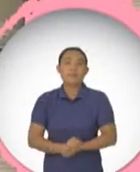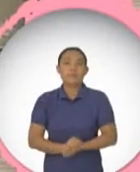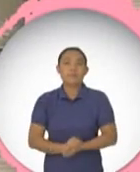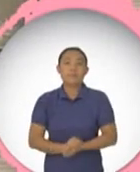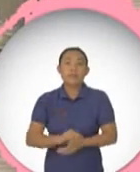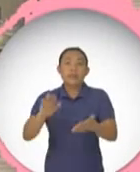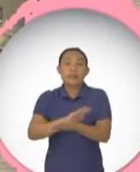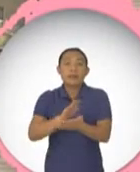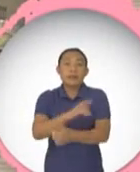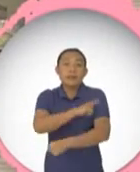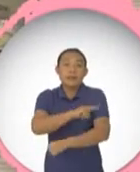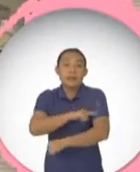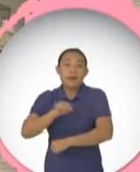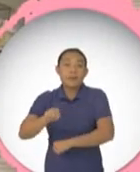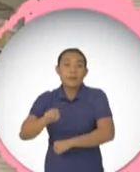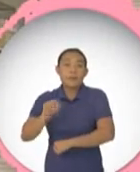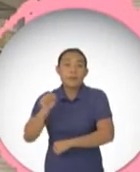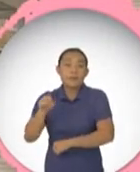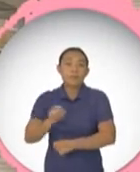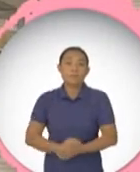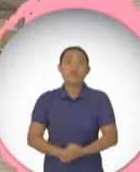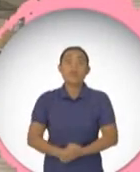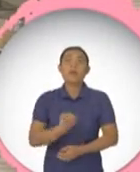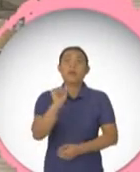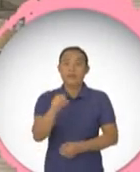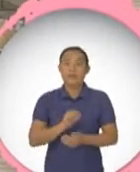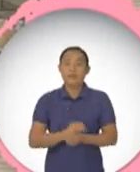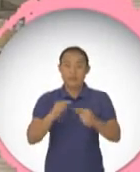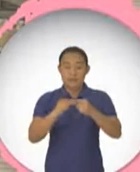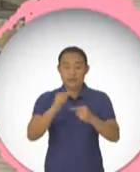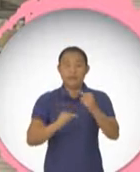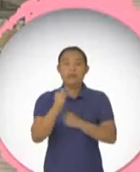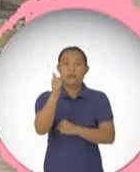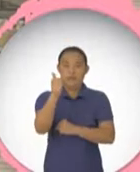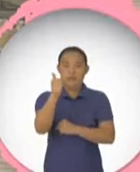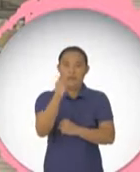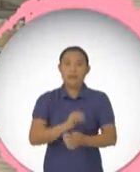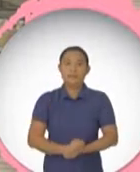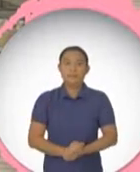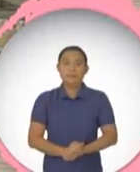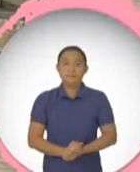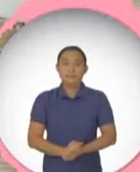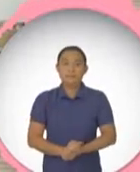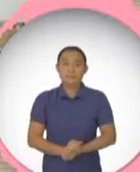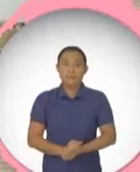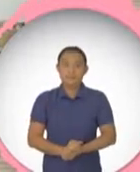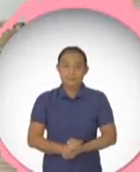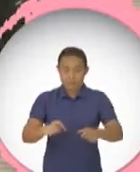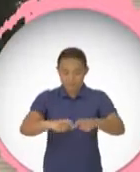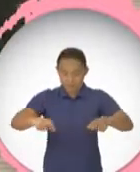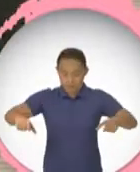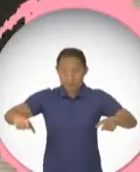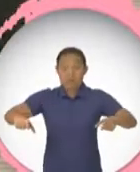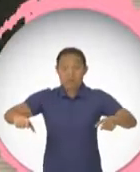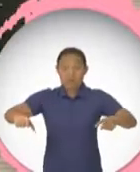ระดาษสีขาวๆอย่างนี้แหละครับอาจารย ์ คร ับ ใช่ค่ะหรือไม่ก็ใช้พลาสติกแรปก็ได้ทีนี้มันยาวเกินเราก็สามารถที่จะตัดได้นะคะเวลาตัดก็